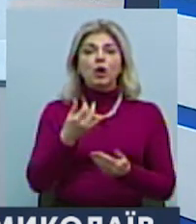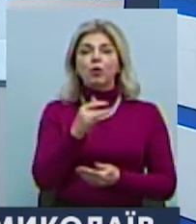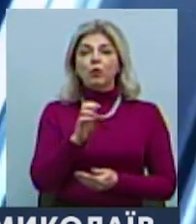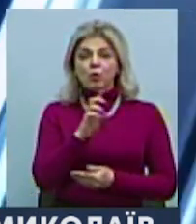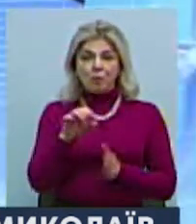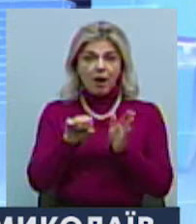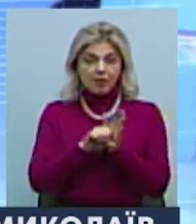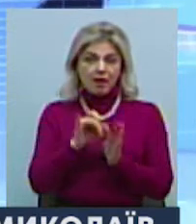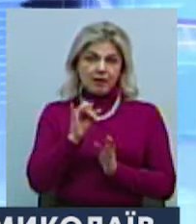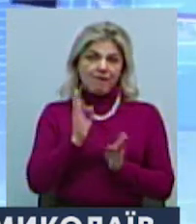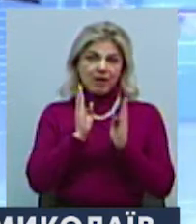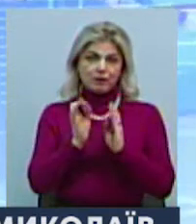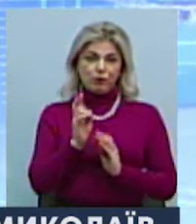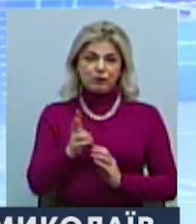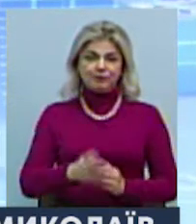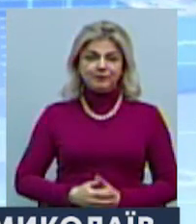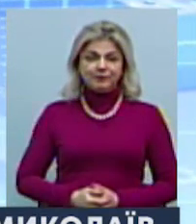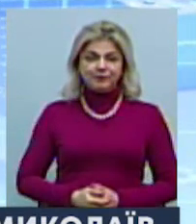Facebook.